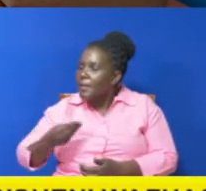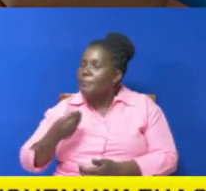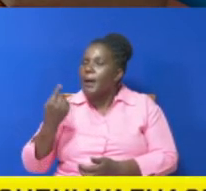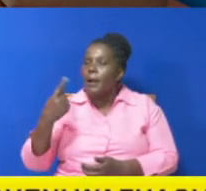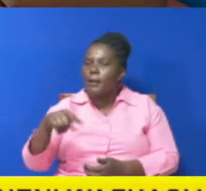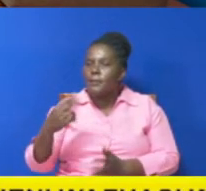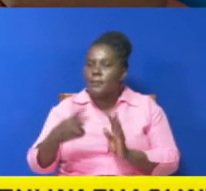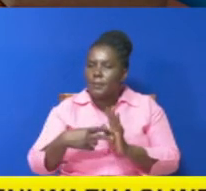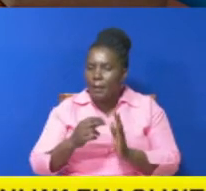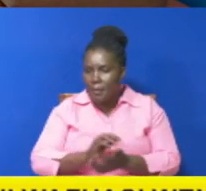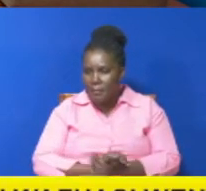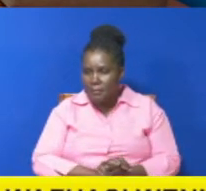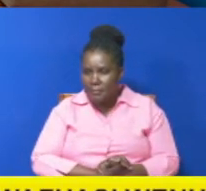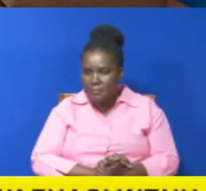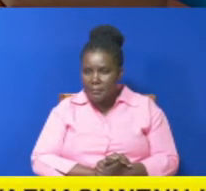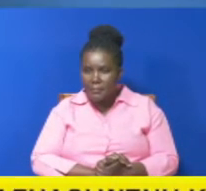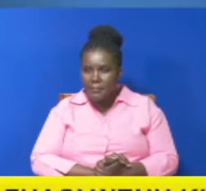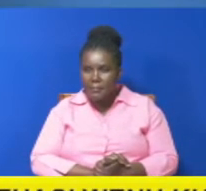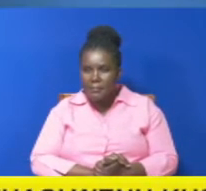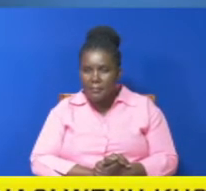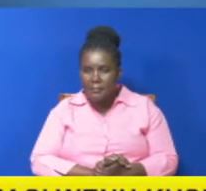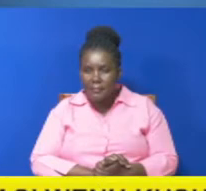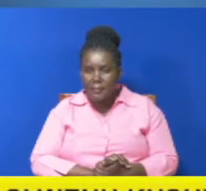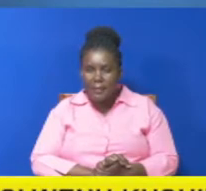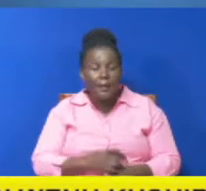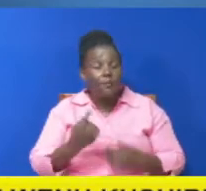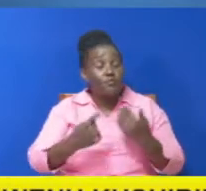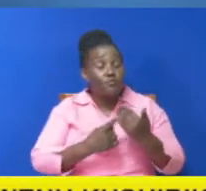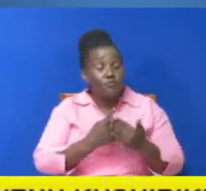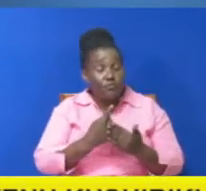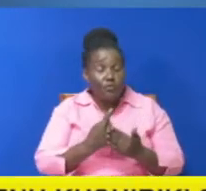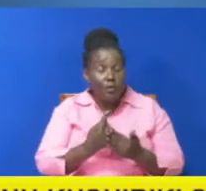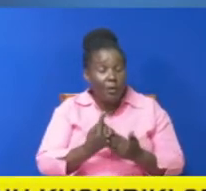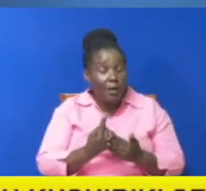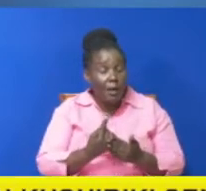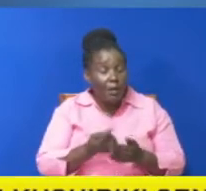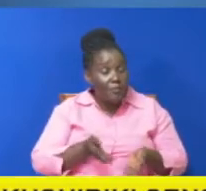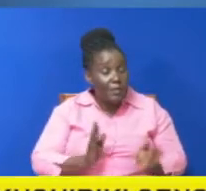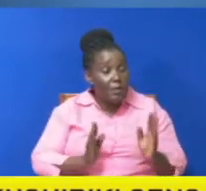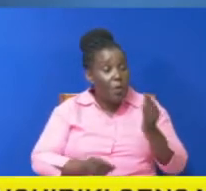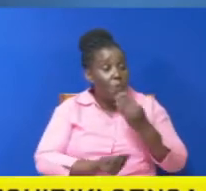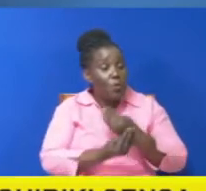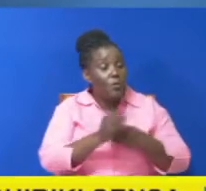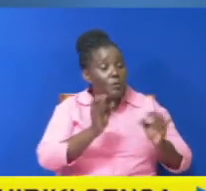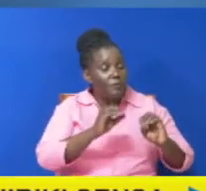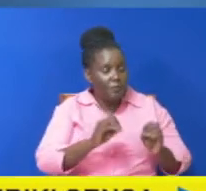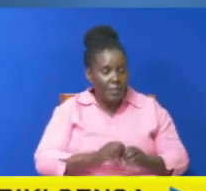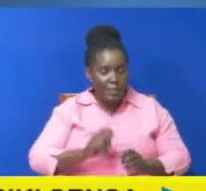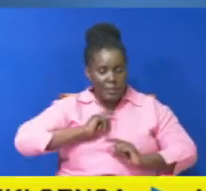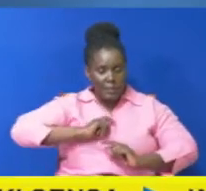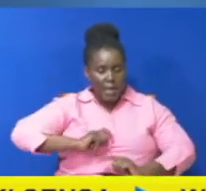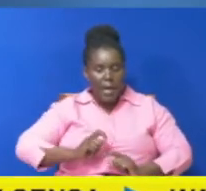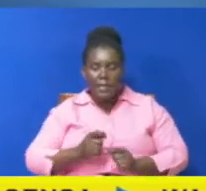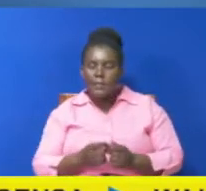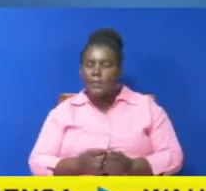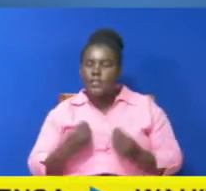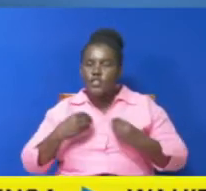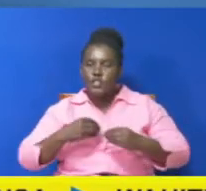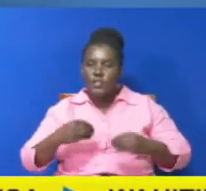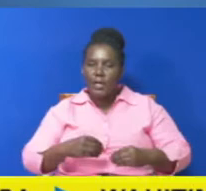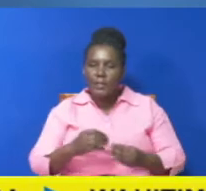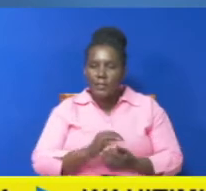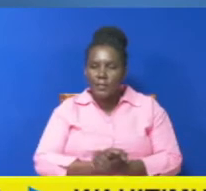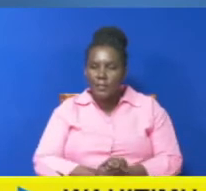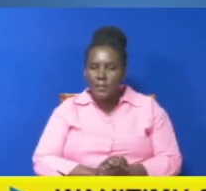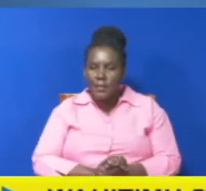unanitafuta mimi ili unipate. Na mimi sasa wewe toka kuzaliwa kwako hujai kuongwa na mwanamke. Unjai kununuliwa tai, unjali kununuliwa shati, lakini mimi